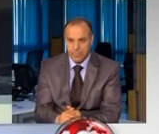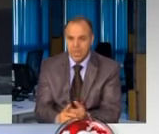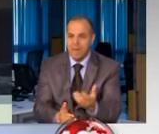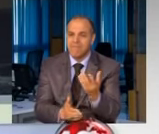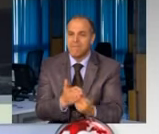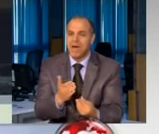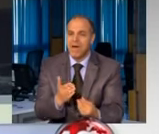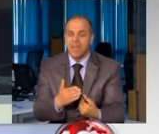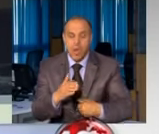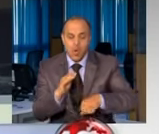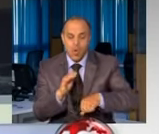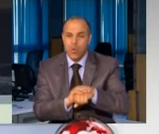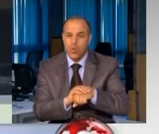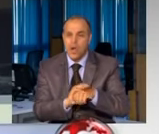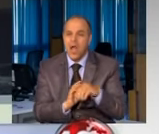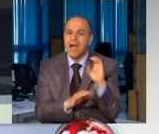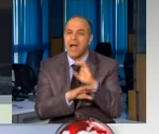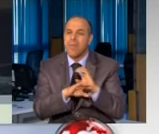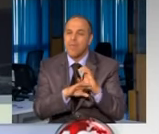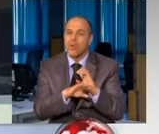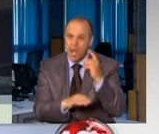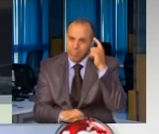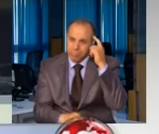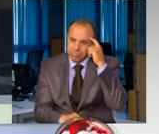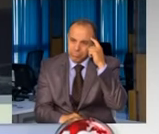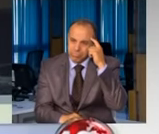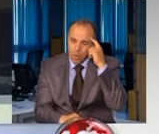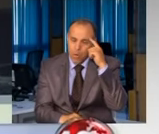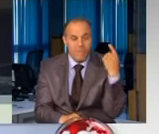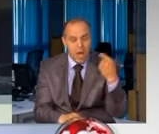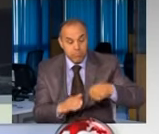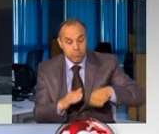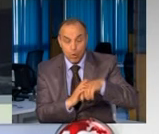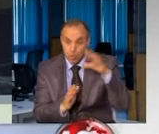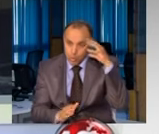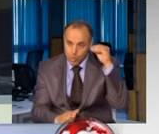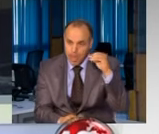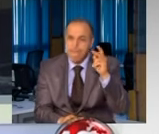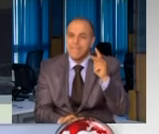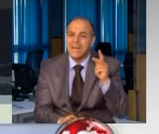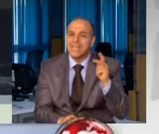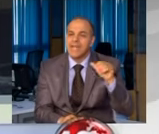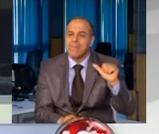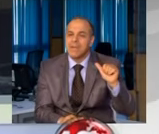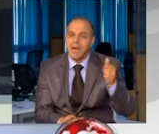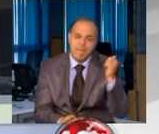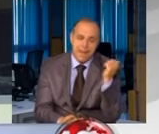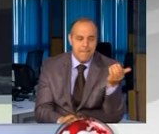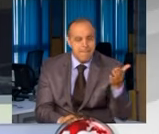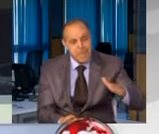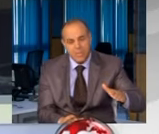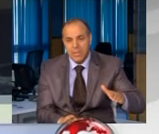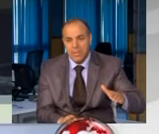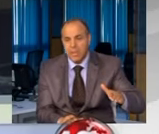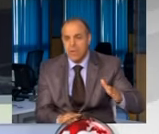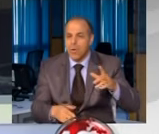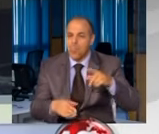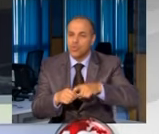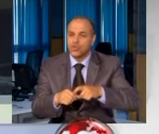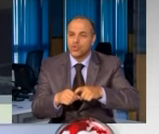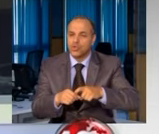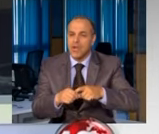فقدت الساحة الكروية الكاميرونية متوسط الميدان الدولي باتريك إيكانغ الذي توفي أمس خلال